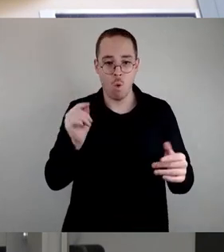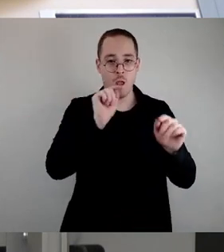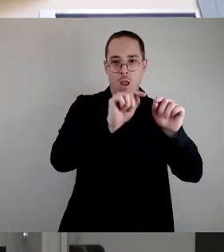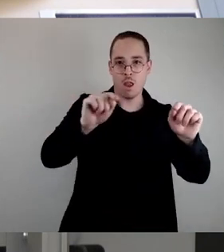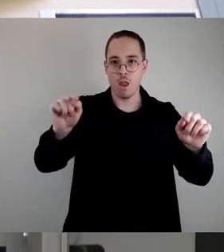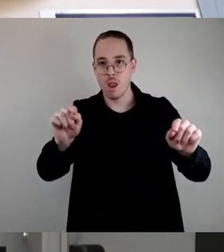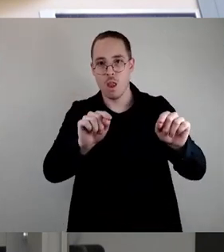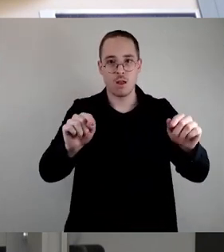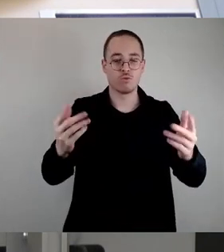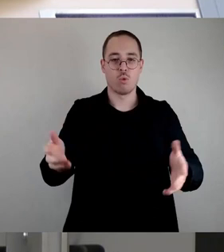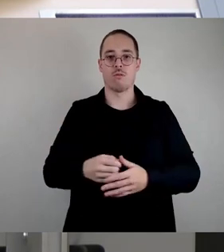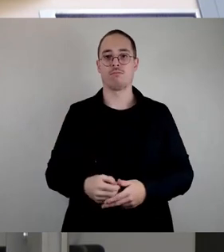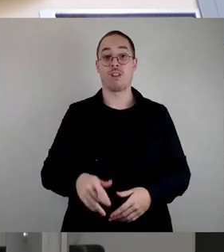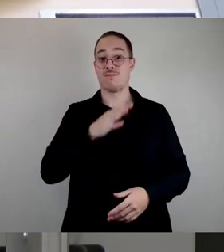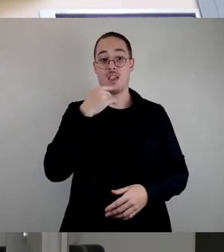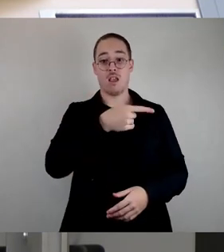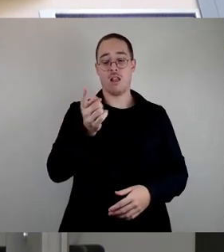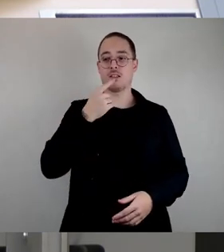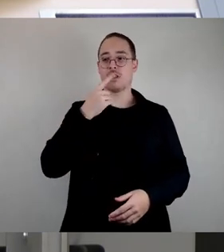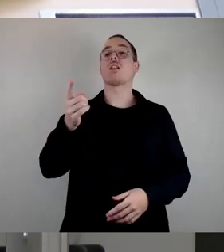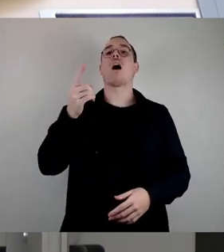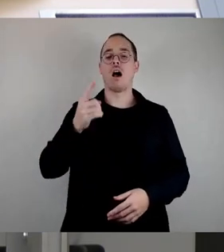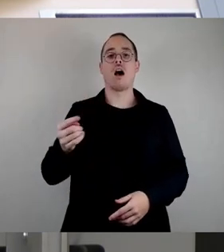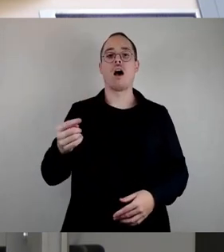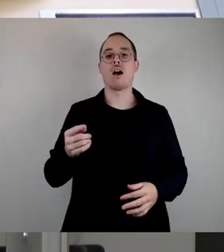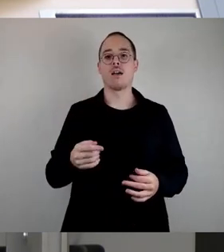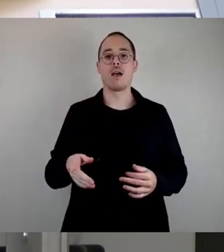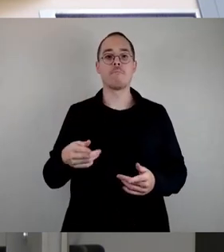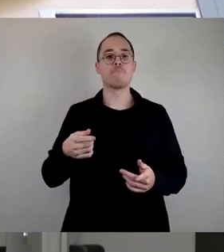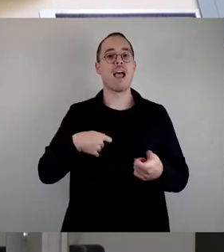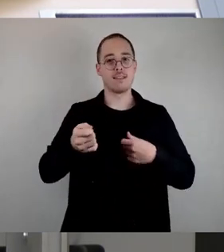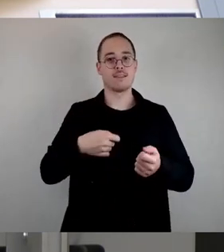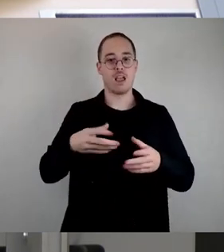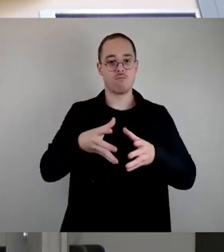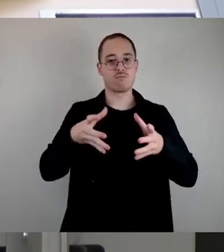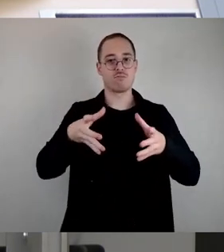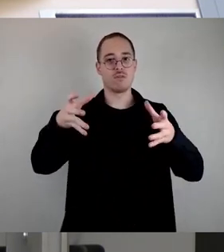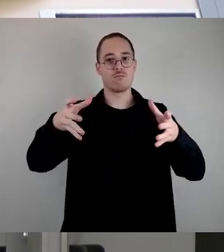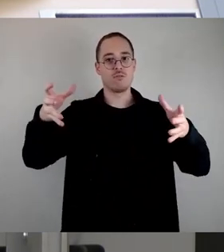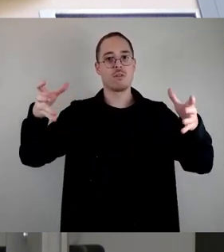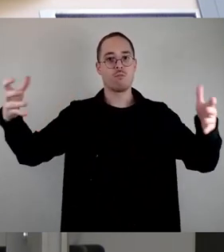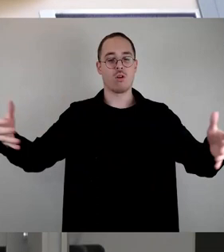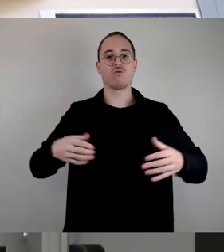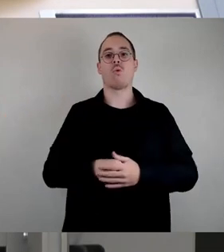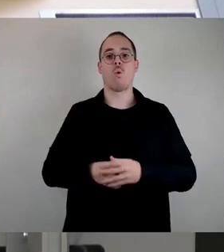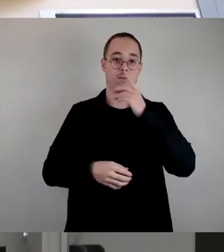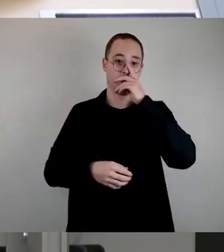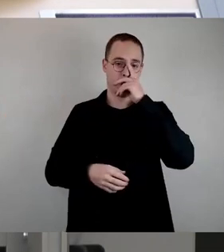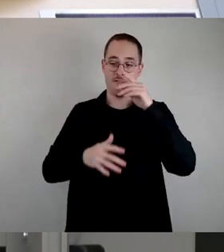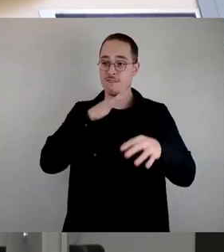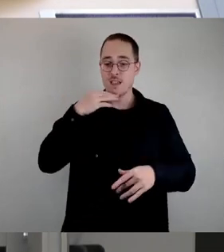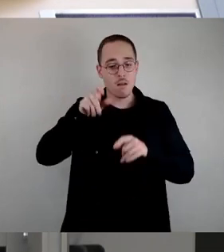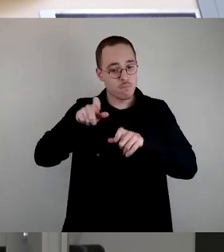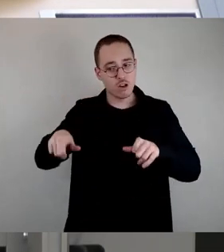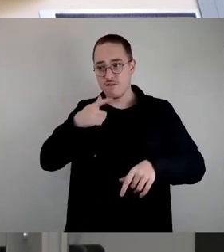wächst. Mengen von Gästen, die dort kommen, die anreisen wollen. Und Sie bieten hier, SPD-Linke, eine